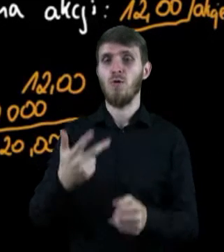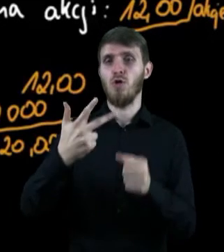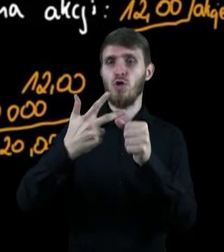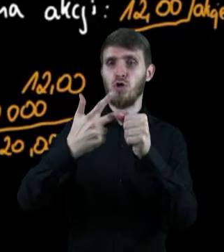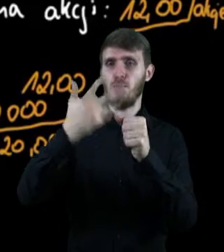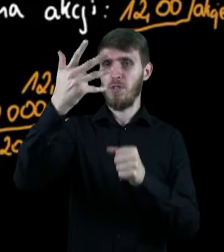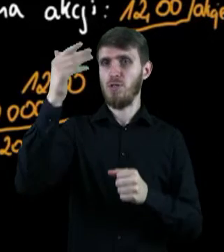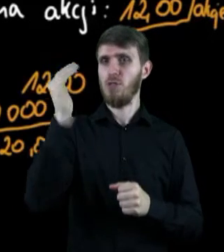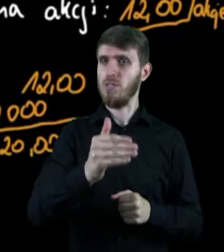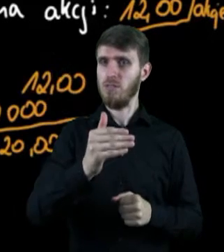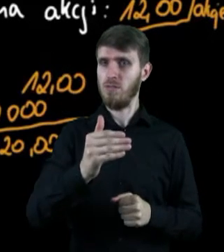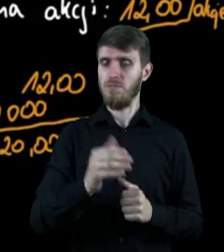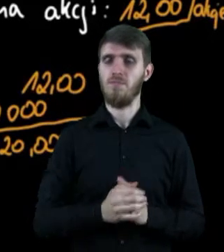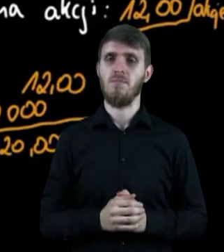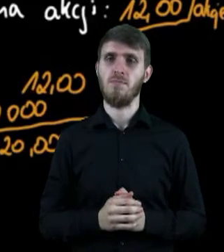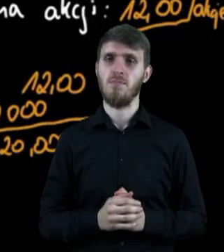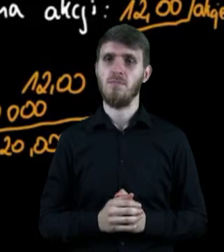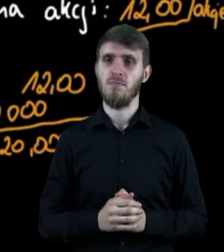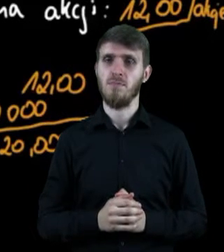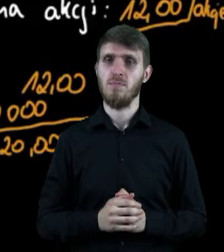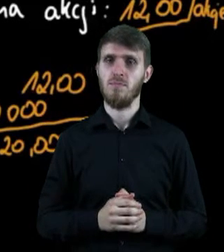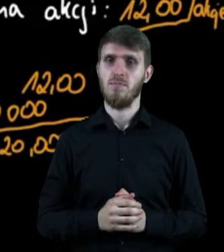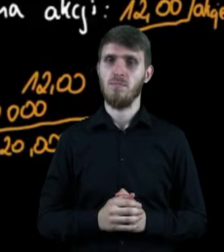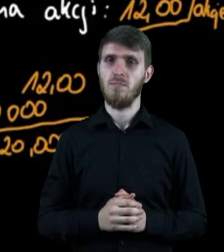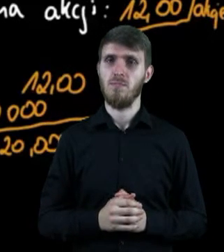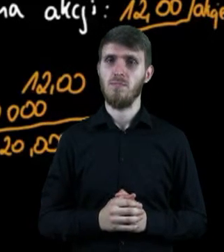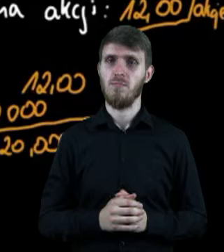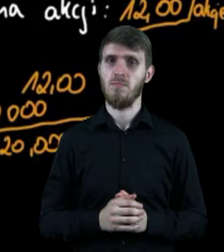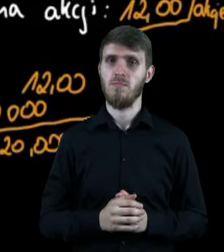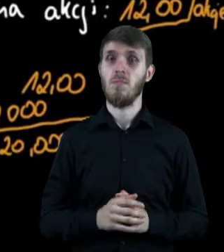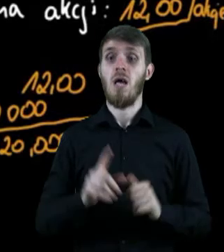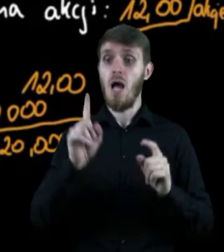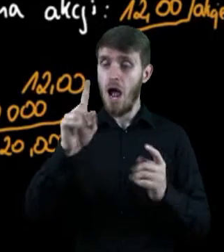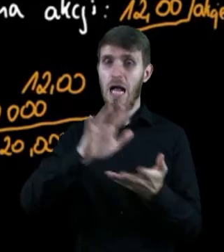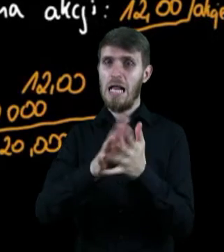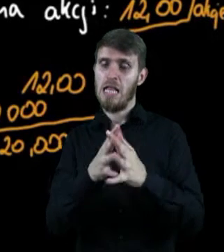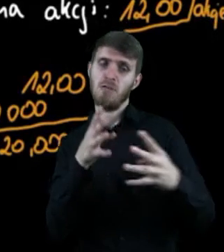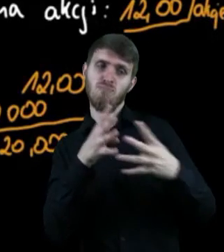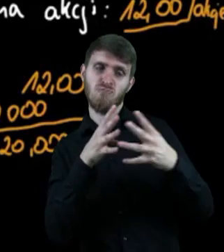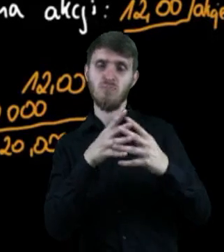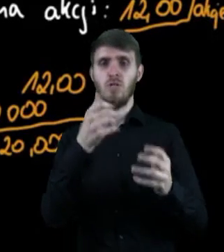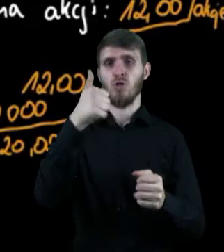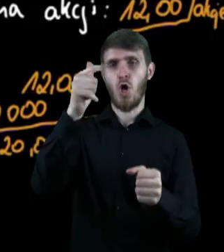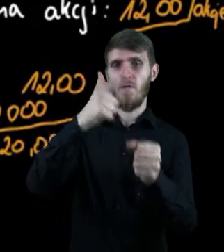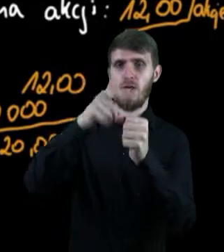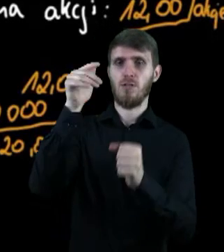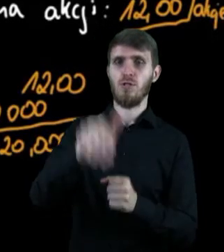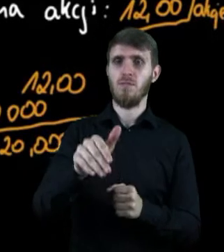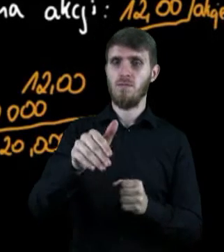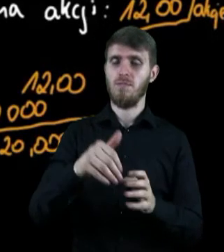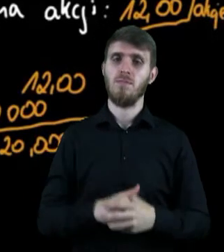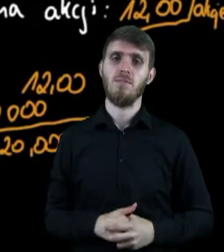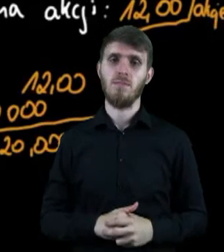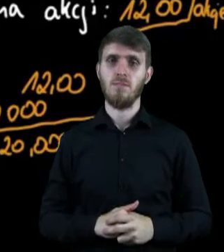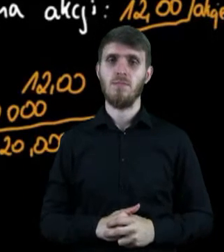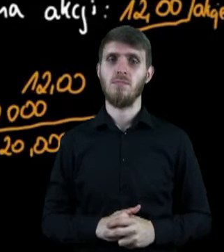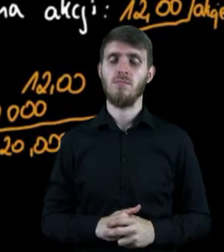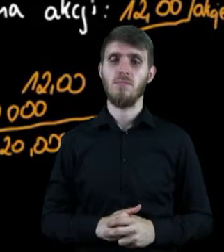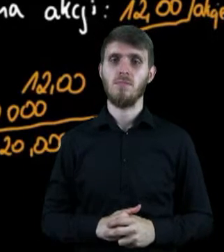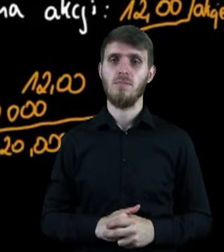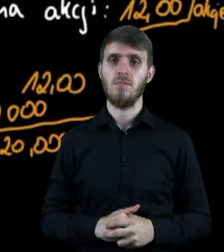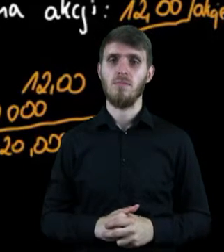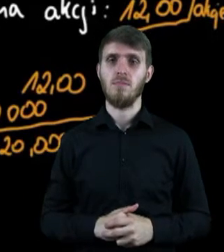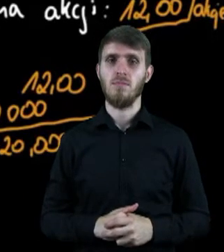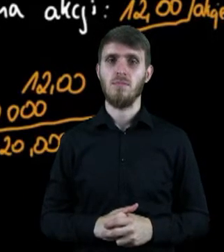został określony na podstawie bilansu i wartości aktywów na 35 tysięcy złotych, ale jego wycena rynkowa wynosi